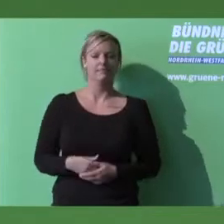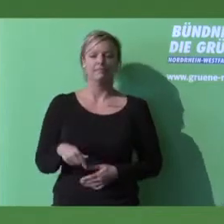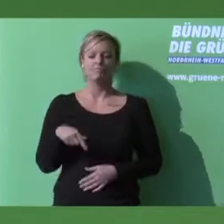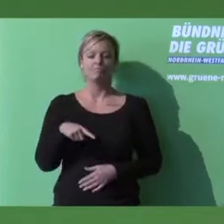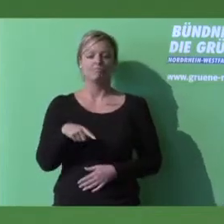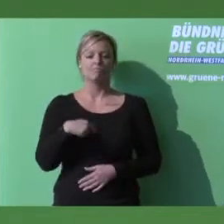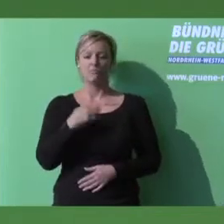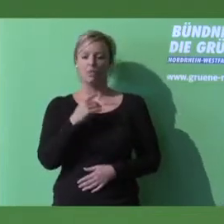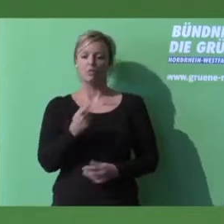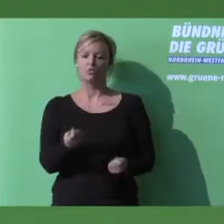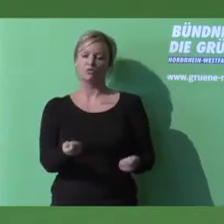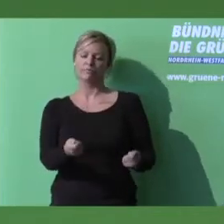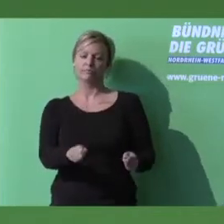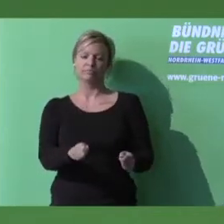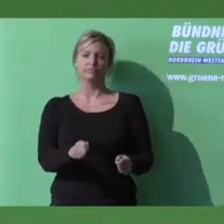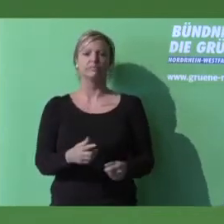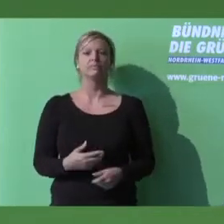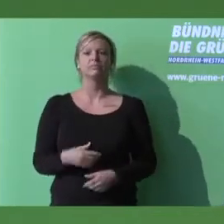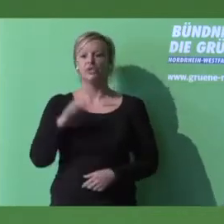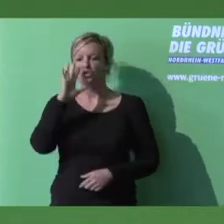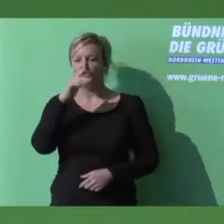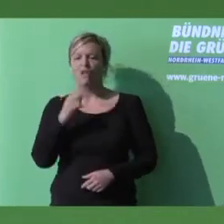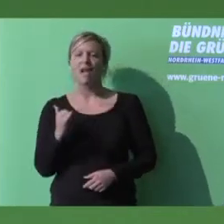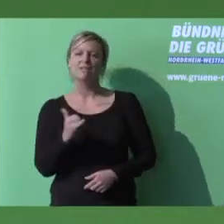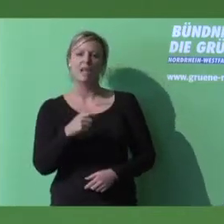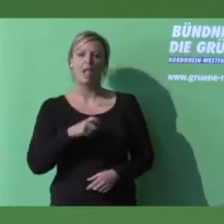wir Schwarz-Gelb in NRW.